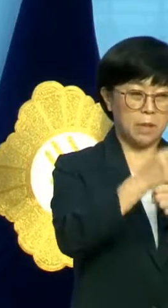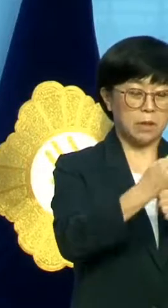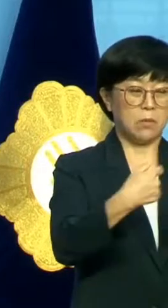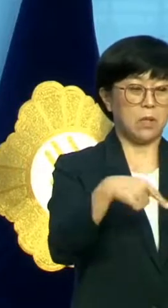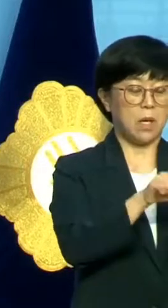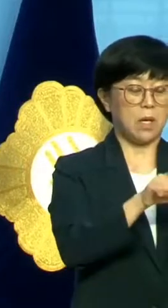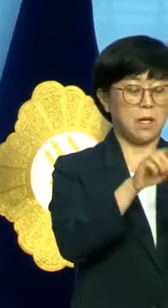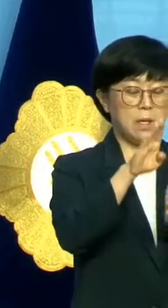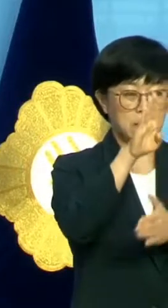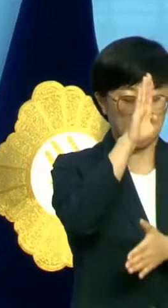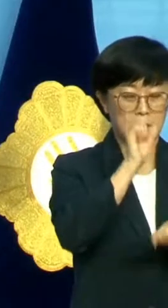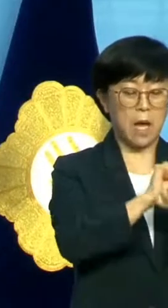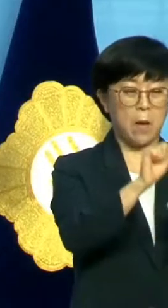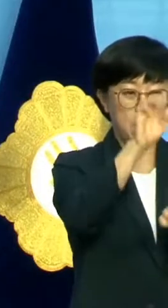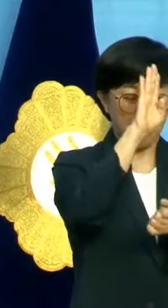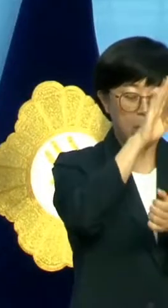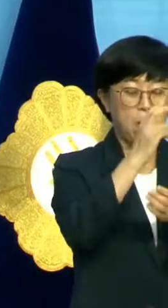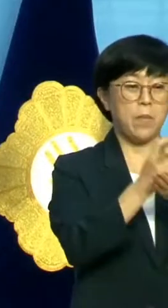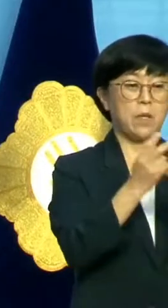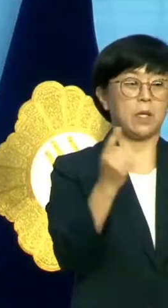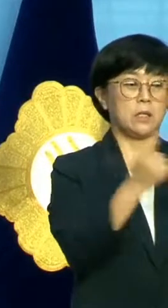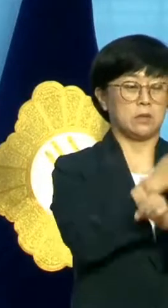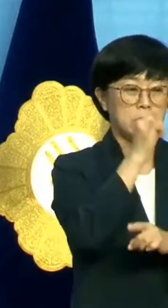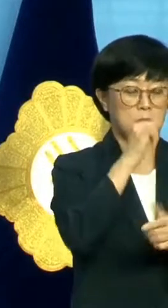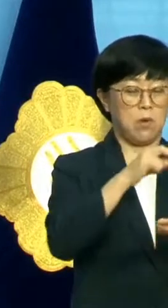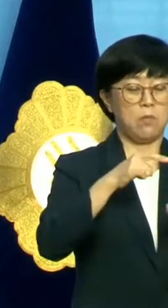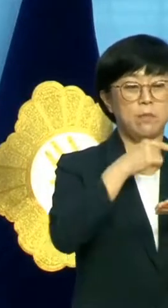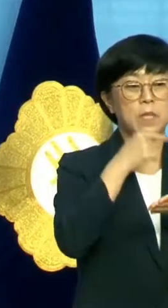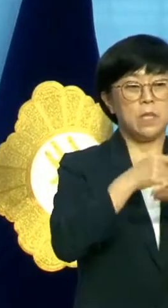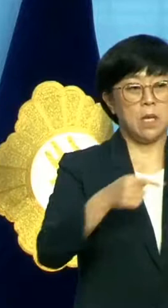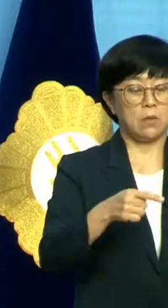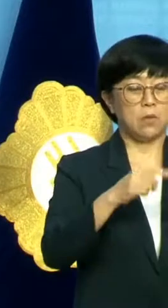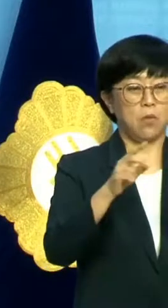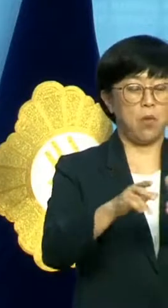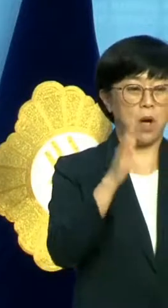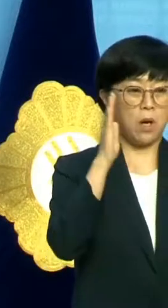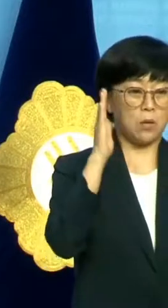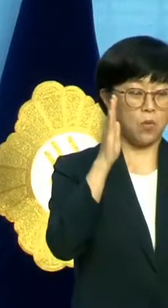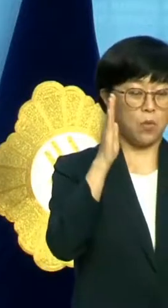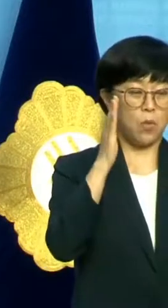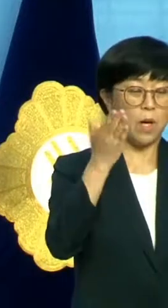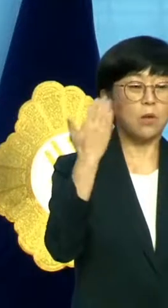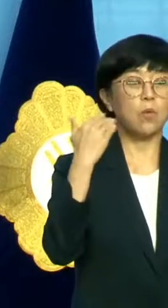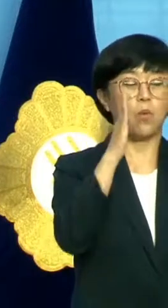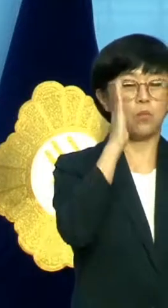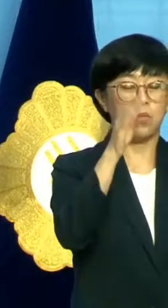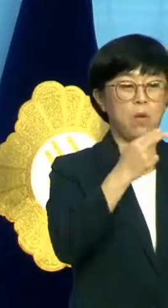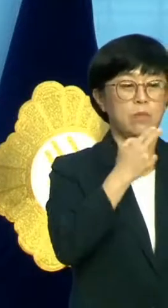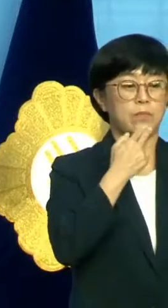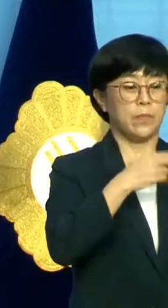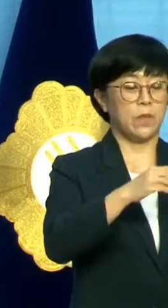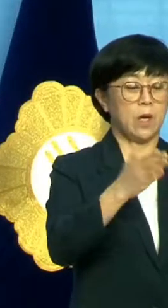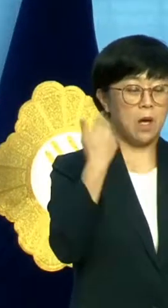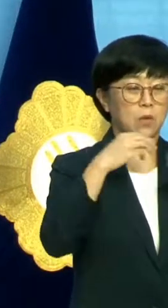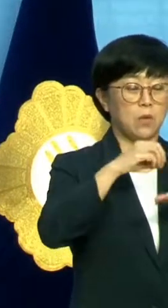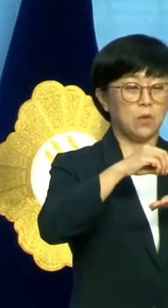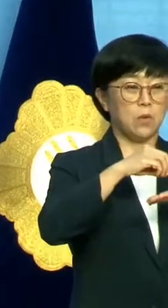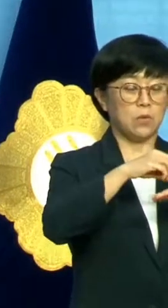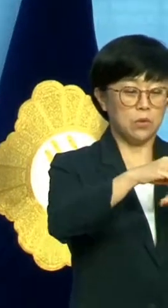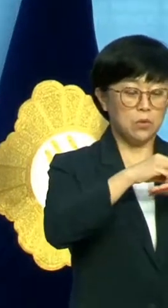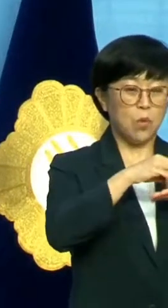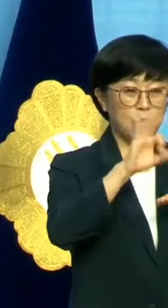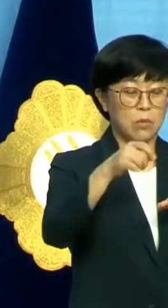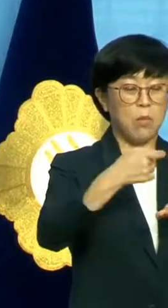개정안도 말이 되었습니다 그리고 재난으로 인하여 정상적인 수업이 이루어지지 않는 경우에 등록금을 1급 받을 수 있도록